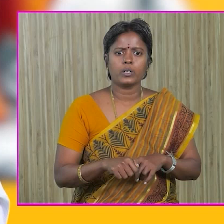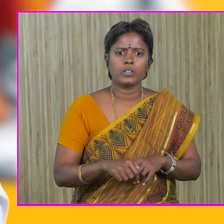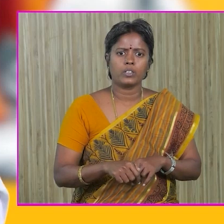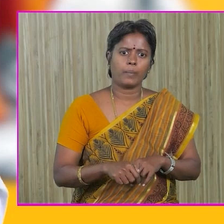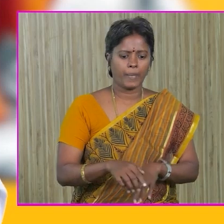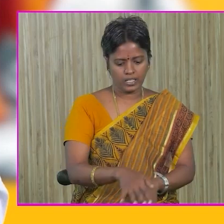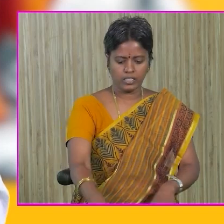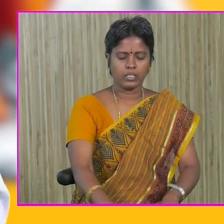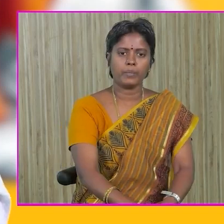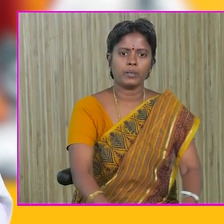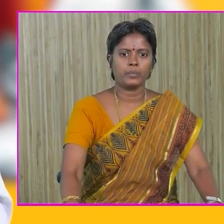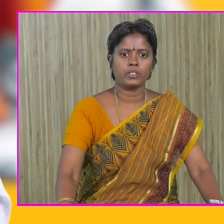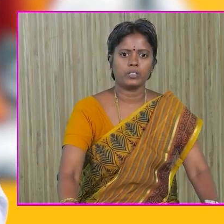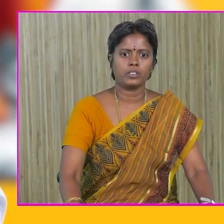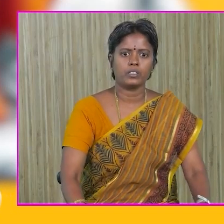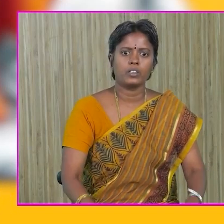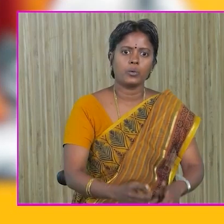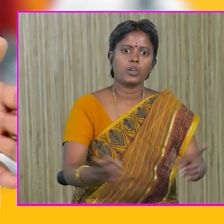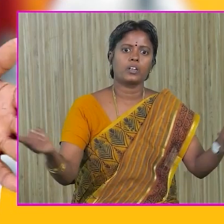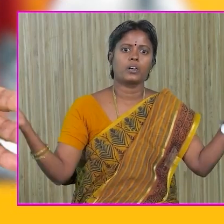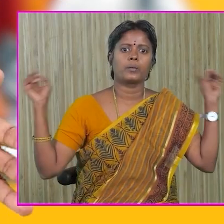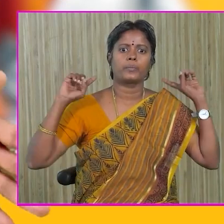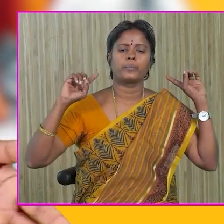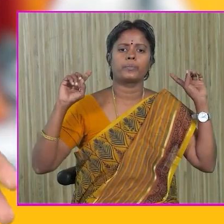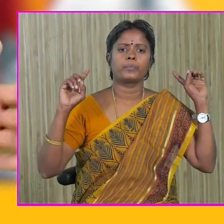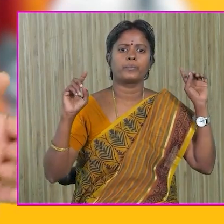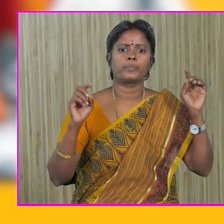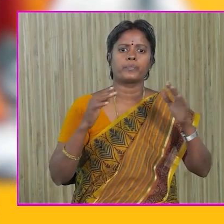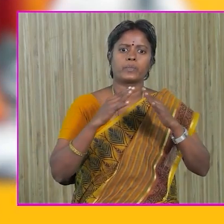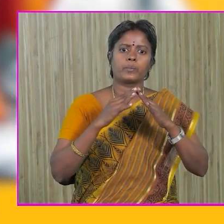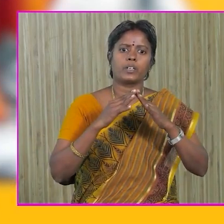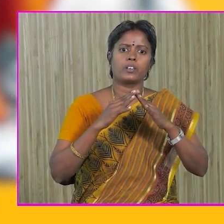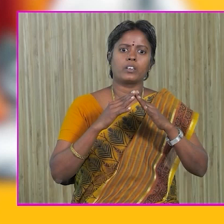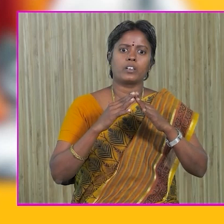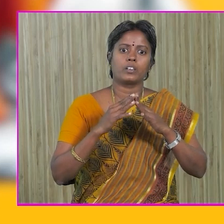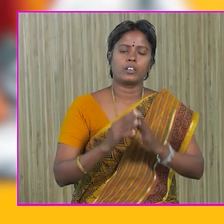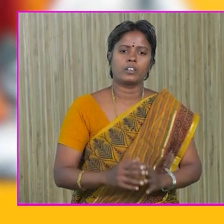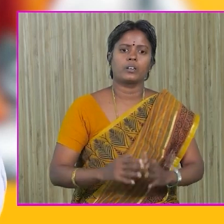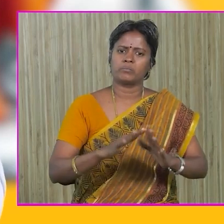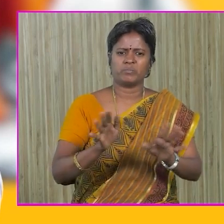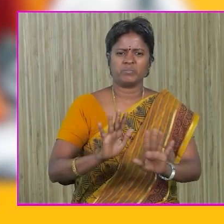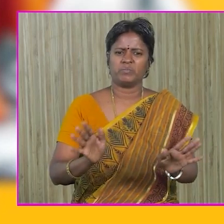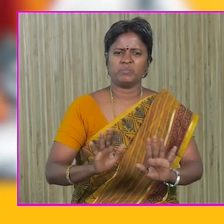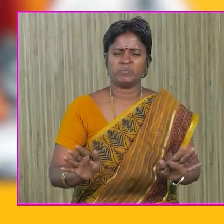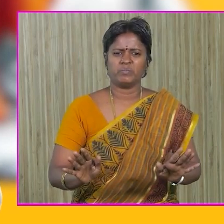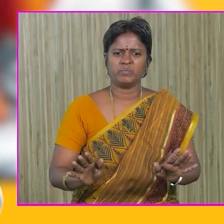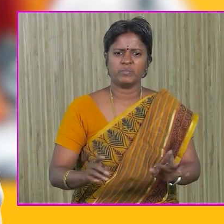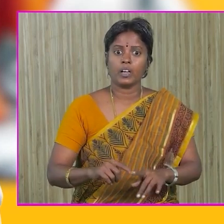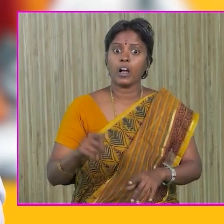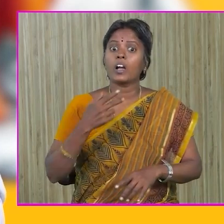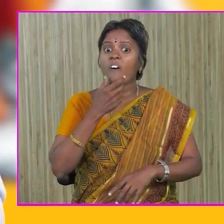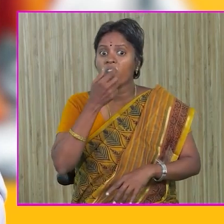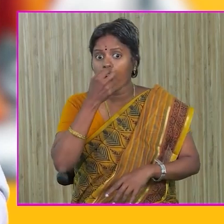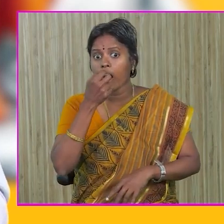மண் தான். இந்த இடத்துல உலகம்னு சொல்கிறது அங்கே மலை செடி கொடி மண்ணை குறிப்பதல்ல, அங்குள்ள மக்களை குறிப்பது.